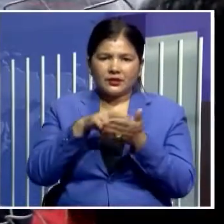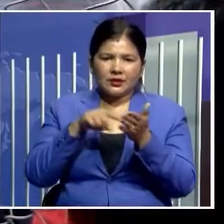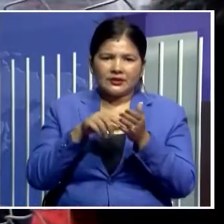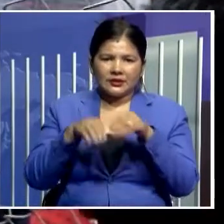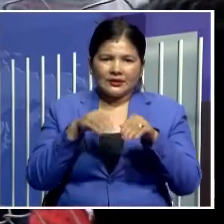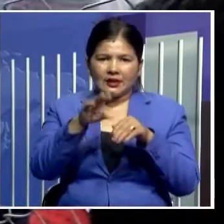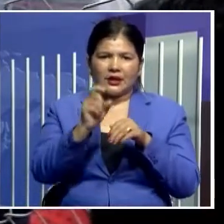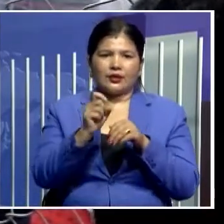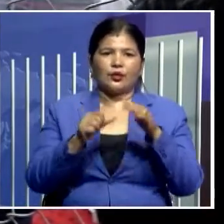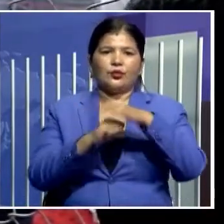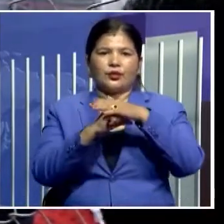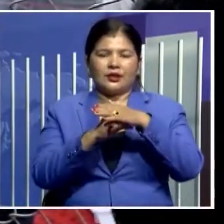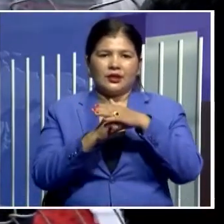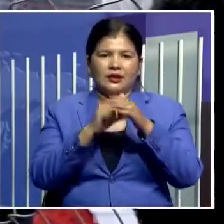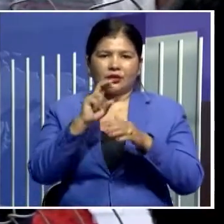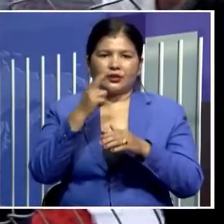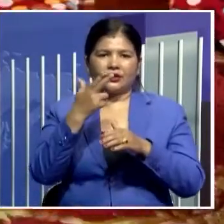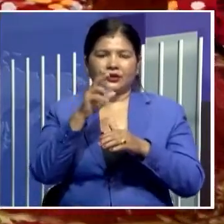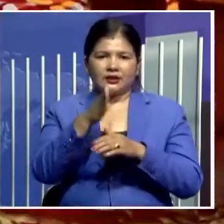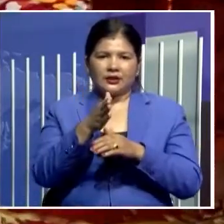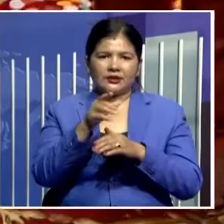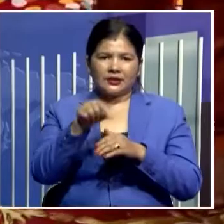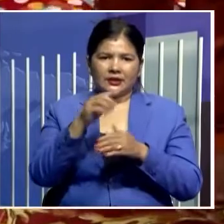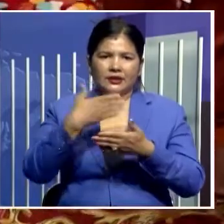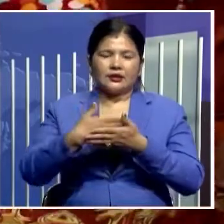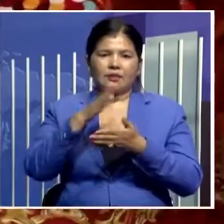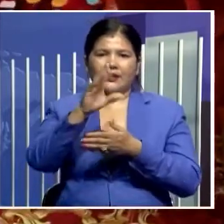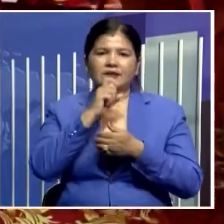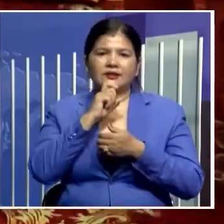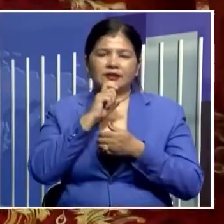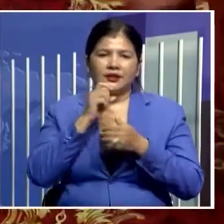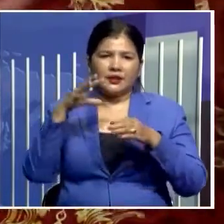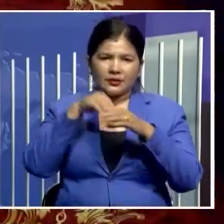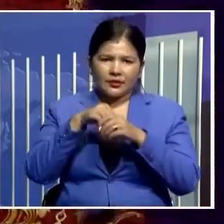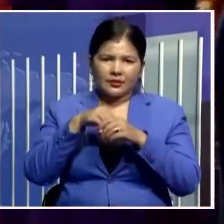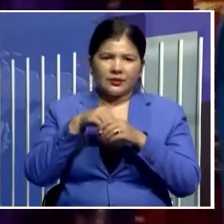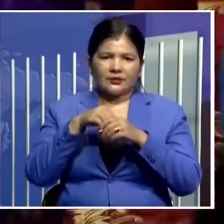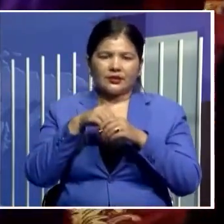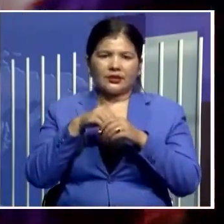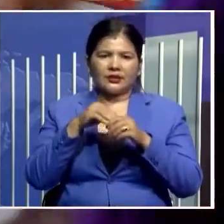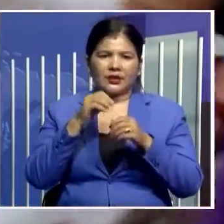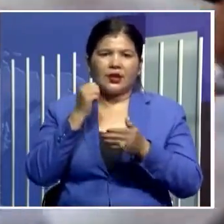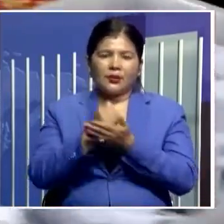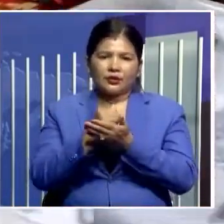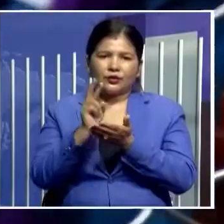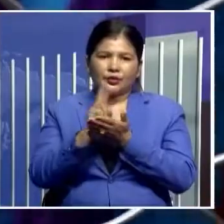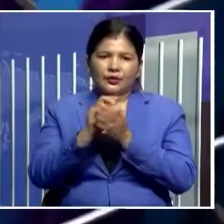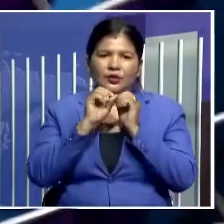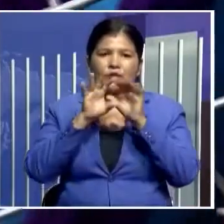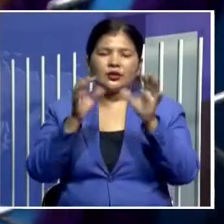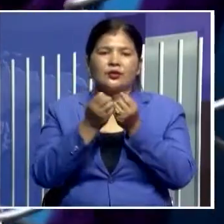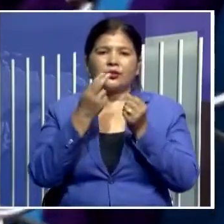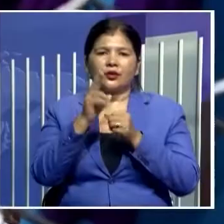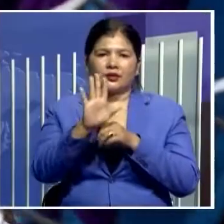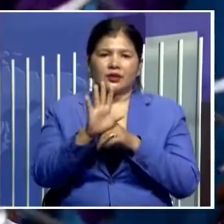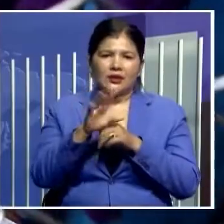निर्वाचन आयोगका प्रमुख आयुक्त दिनेश कुमार थपलियाले यही जेठ 5 गतेभित्र सम्पूर्ण पालिकाको निर्वाचन मत परिणामको नतिजा घोषणा हुने बताउनु